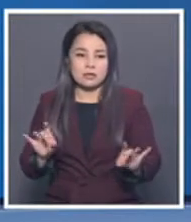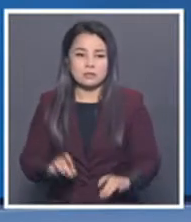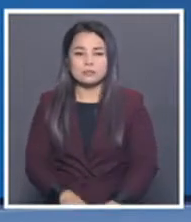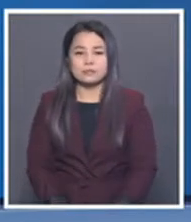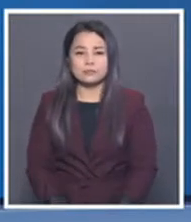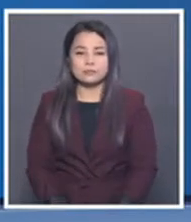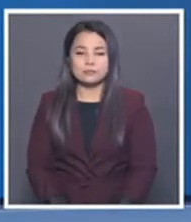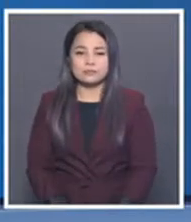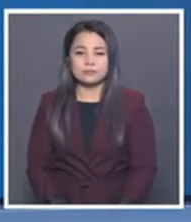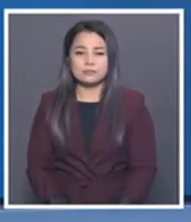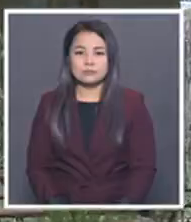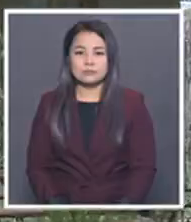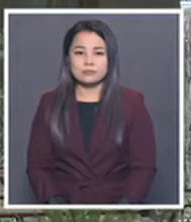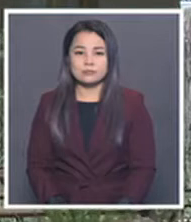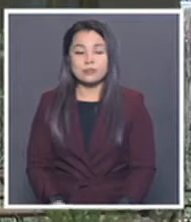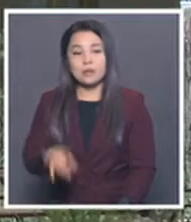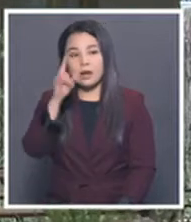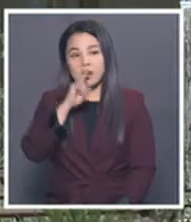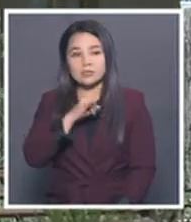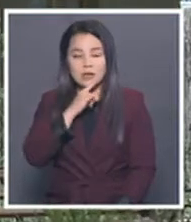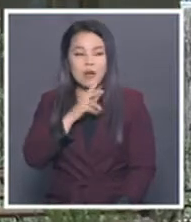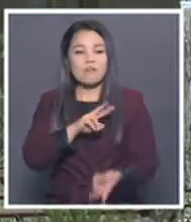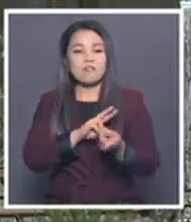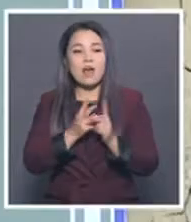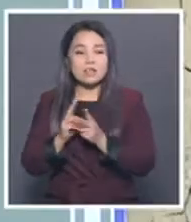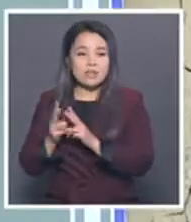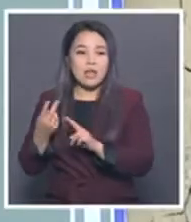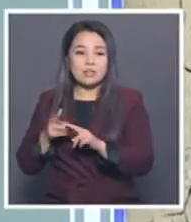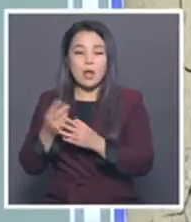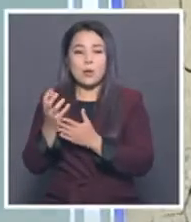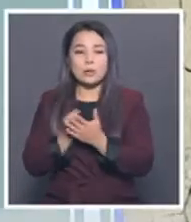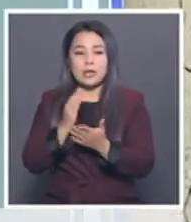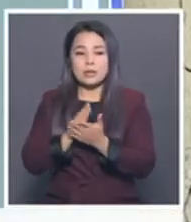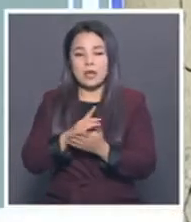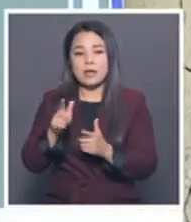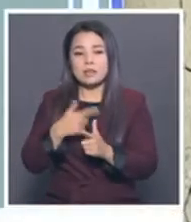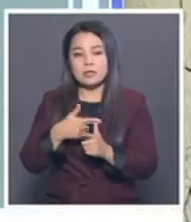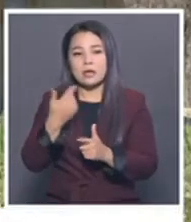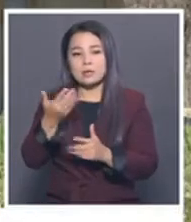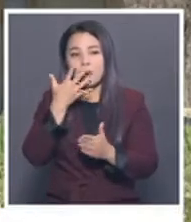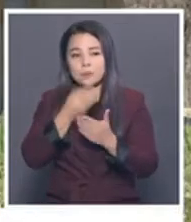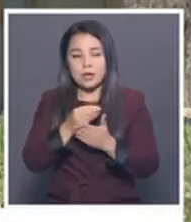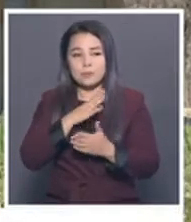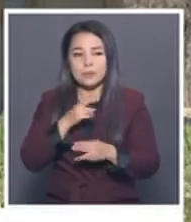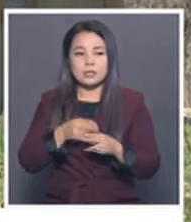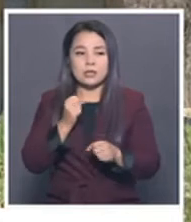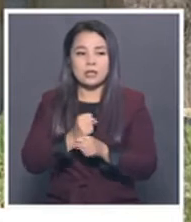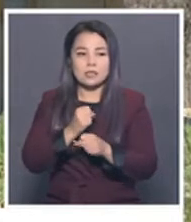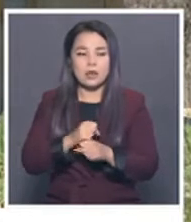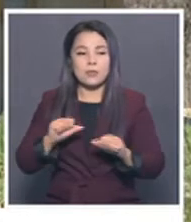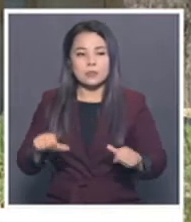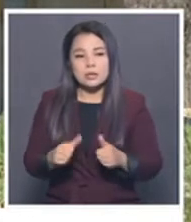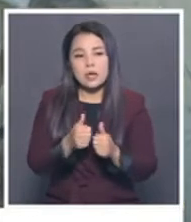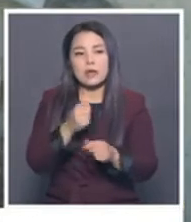тарқатады. Қазақ вальсының королі осындай қоржын үйде туыпты. Әкесінің шын есімі Әнабия. Темірден түйін түйген зергер,